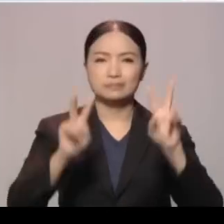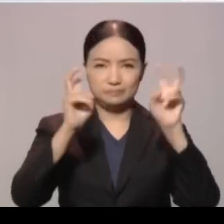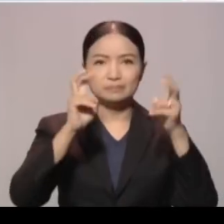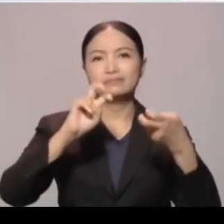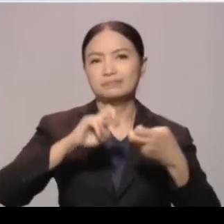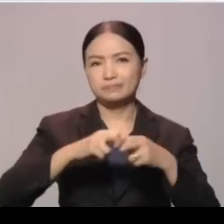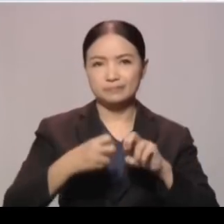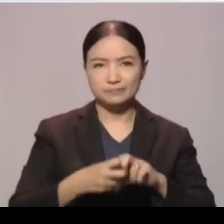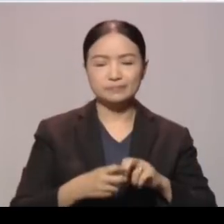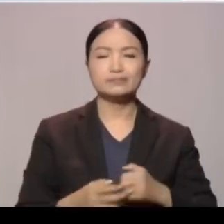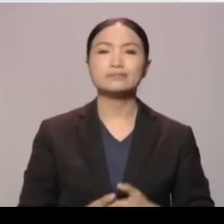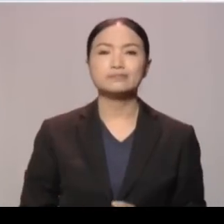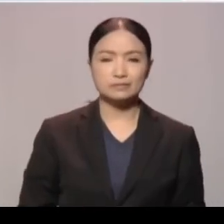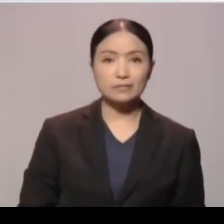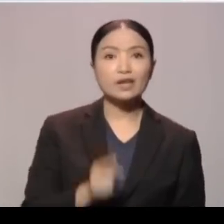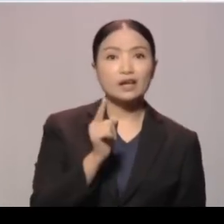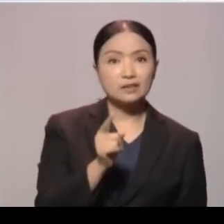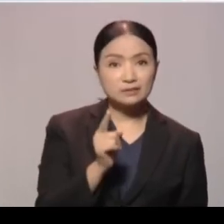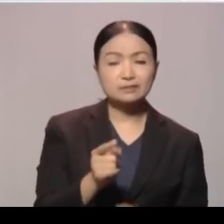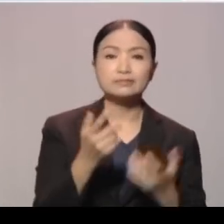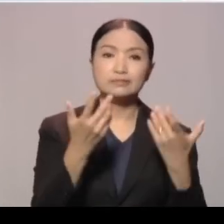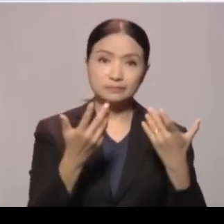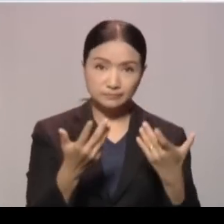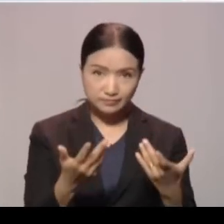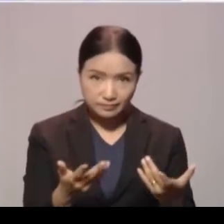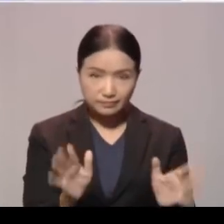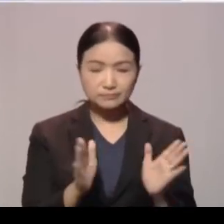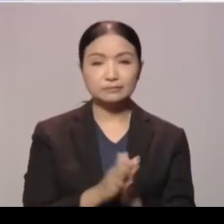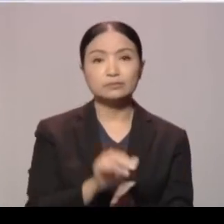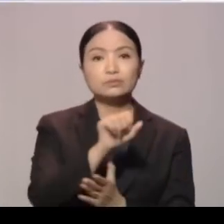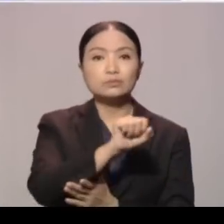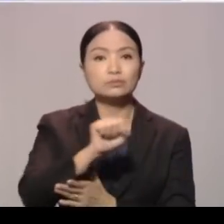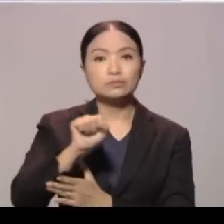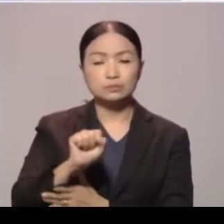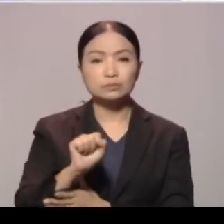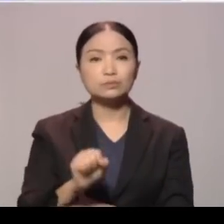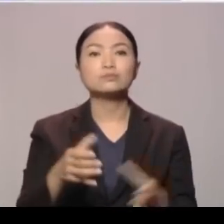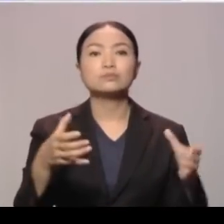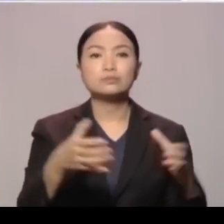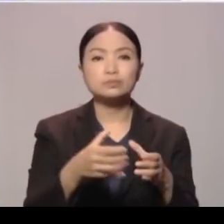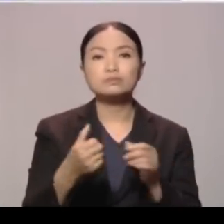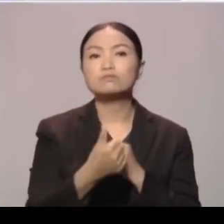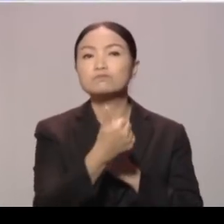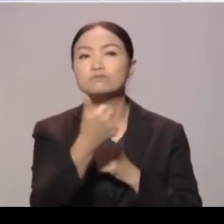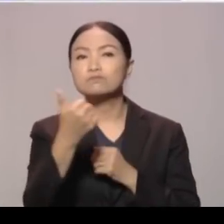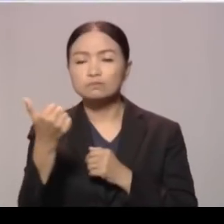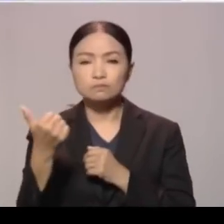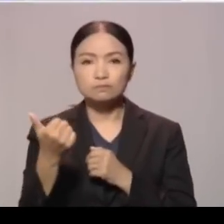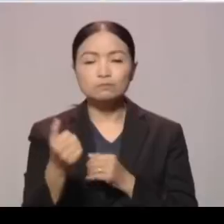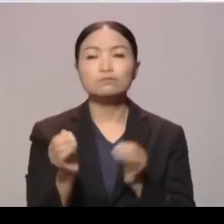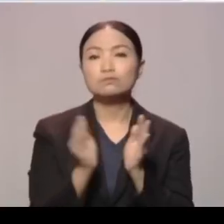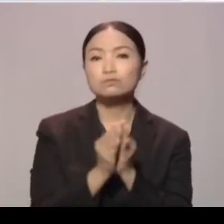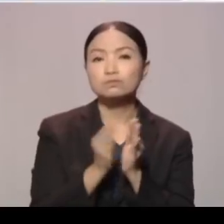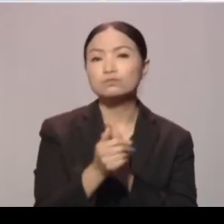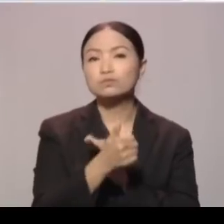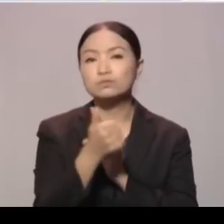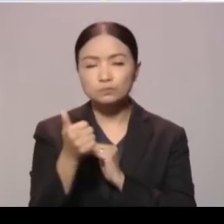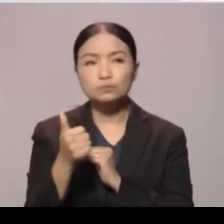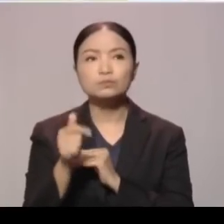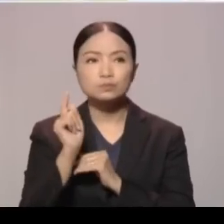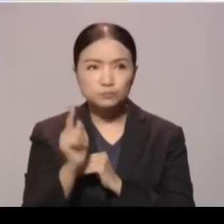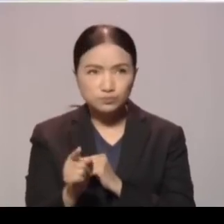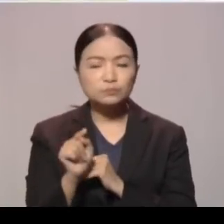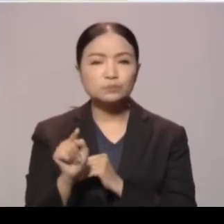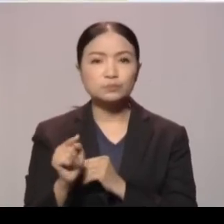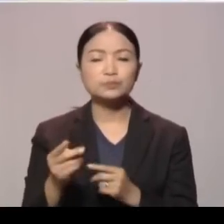ครับนั่นก็แปลว่าจริงๆแล้วเนี่ยทางส.ส.ของพรรคอื่นๆที่มีคะแนนเสียงได้มาน้อยเนี่ยก็อาจจะเป็